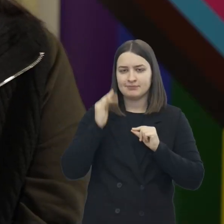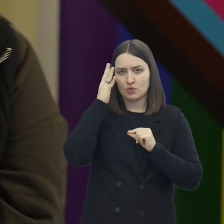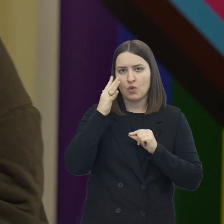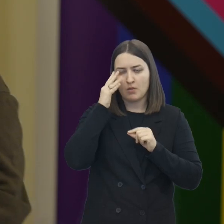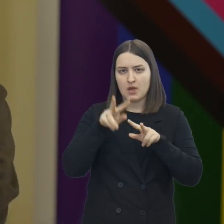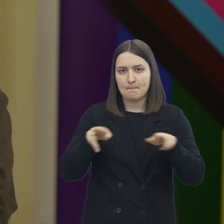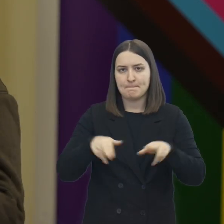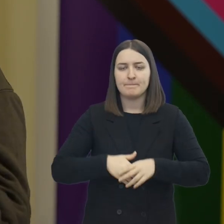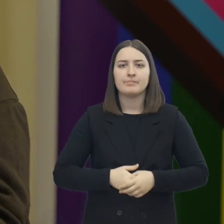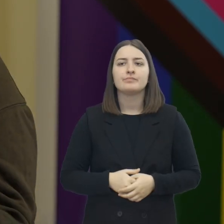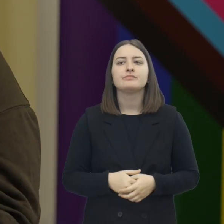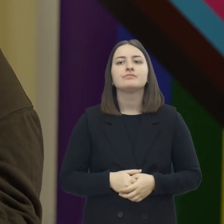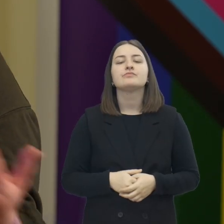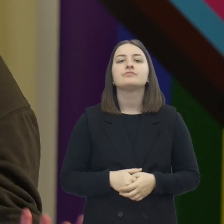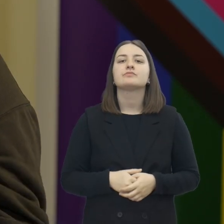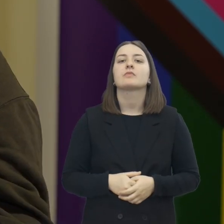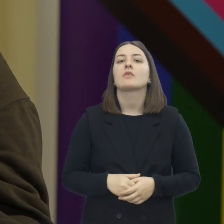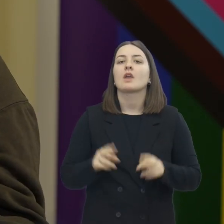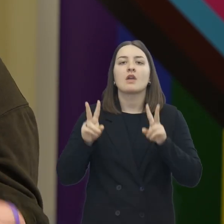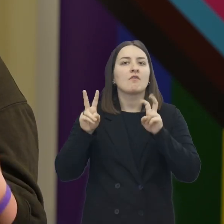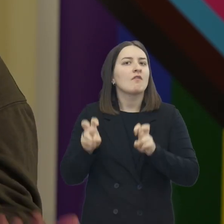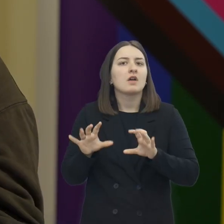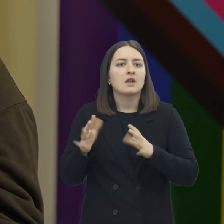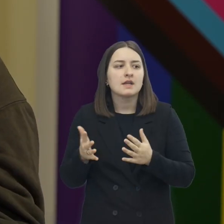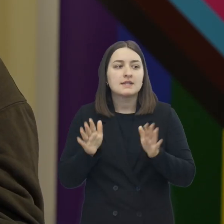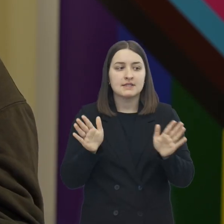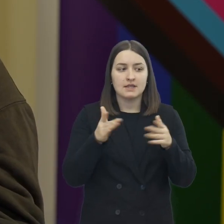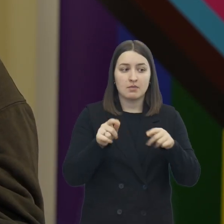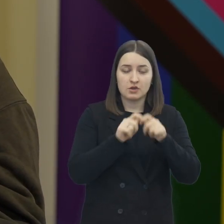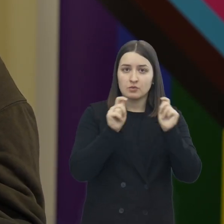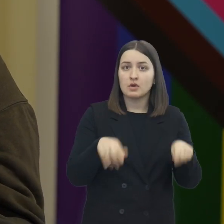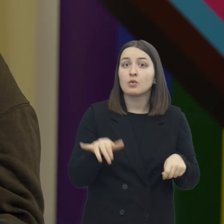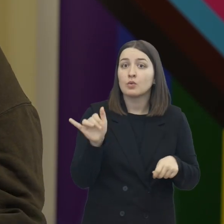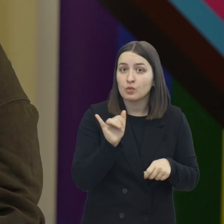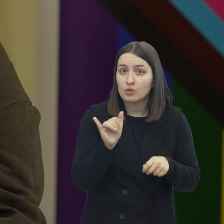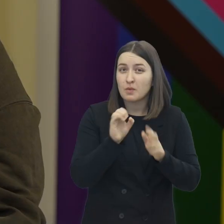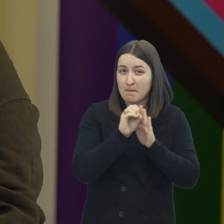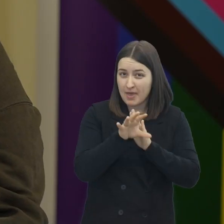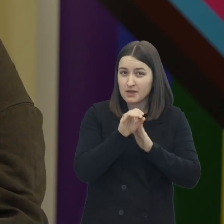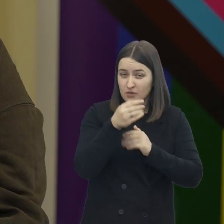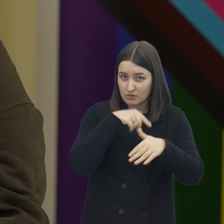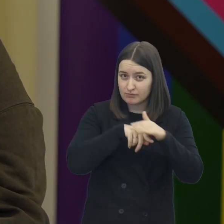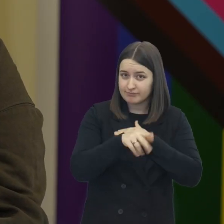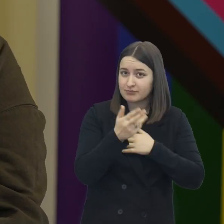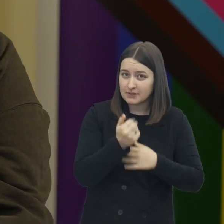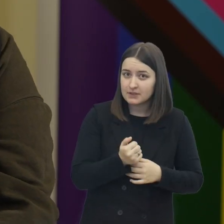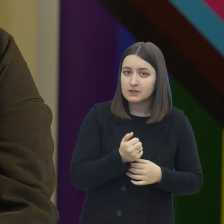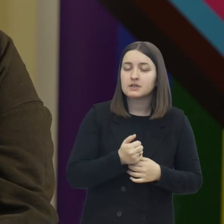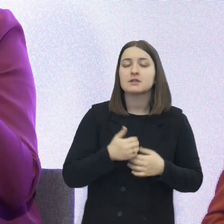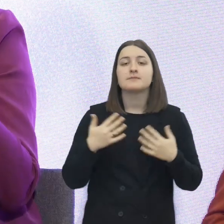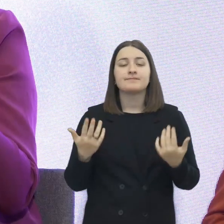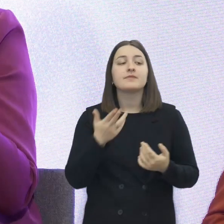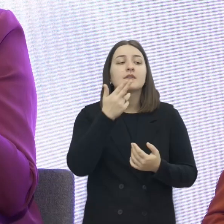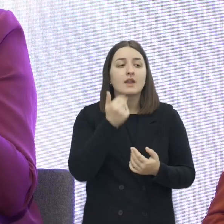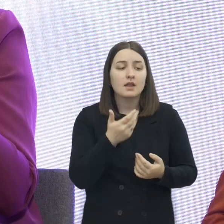radikalizacijos ekosistema vis vien daugiausia prasideda internetinėje erdvėje. Taip, ir ypatingai su jaunais žmonėmis.